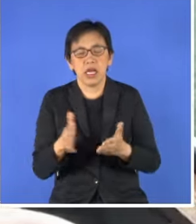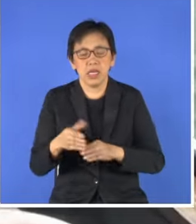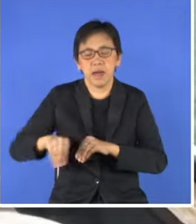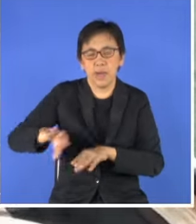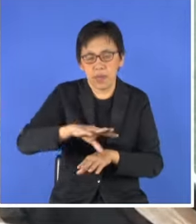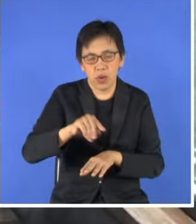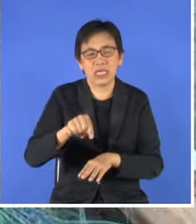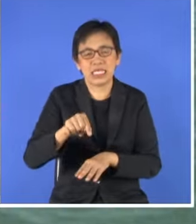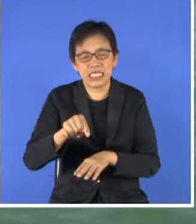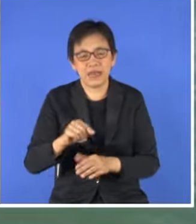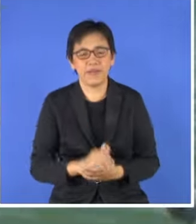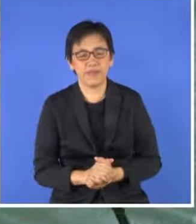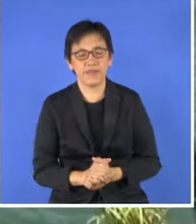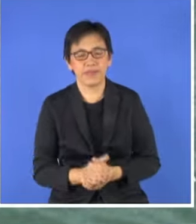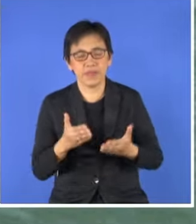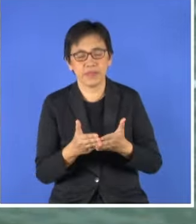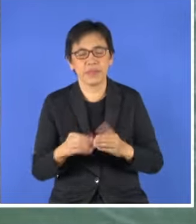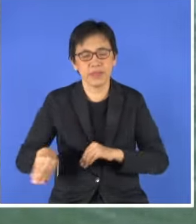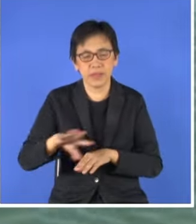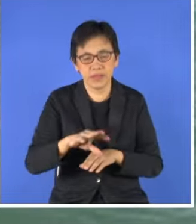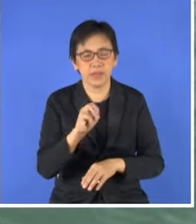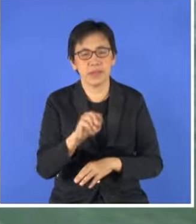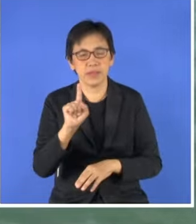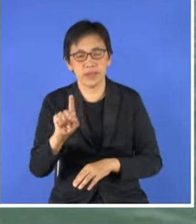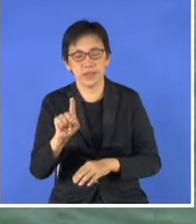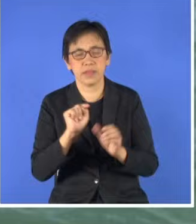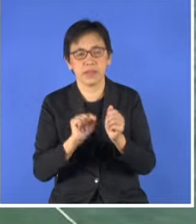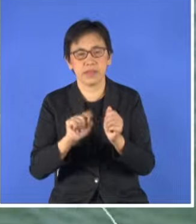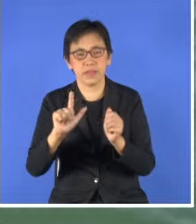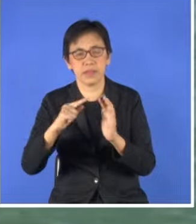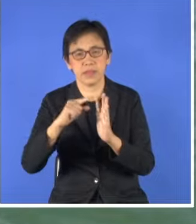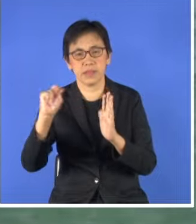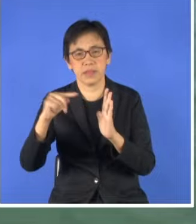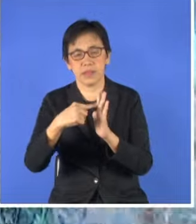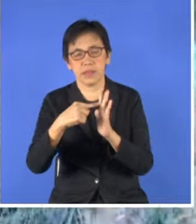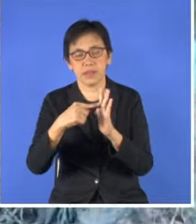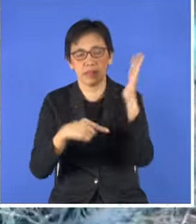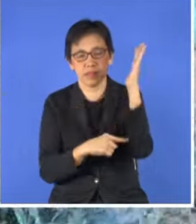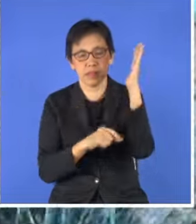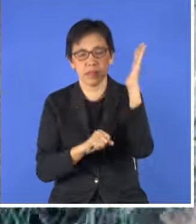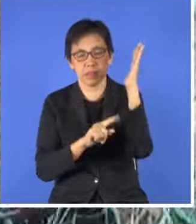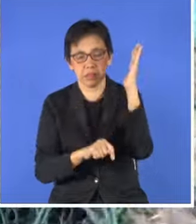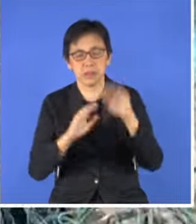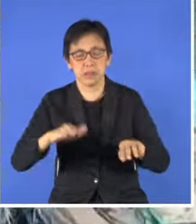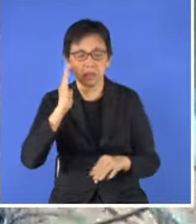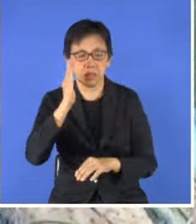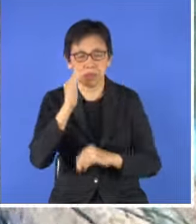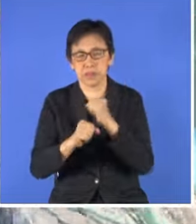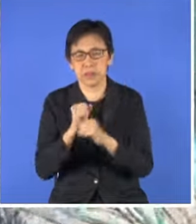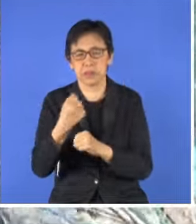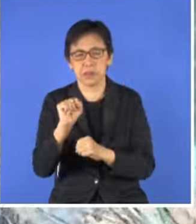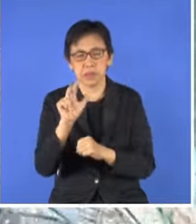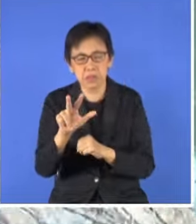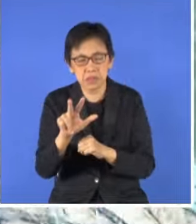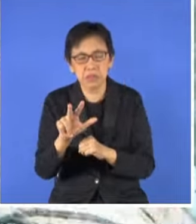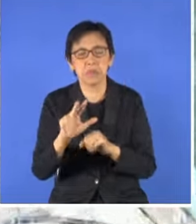7ลูกนี่ชื่อท่าเรือเขาอยู่ที่หมู่ที่ 1ตำบลปากน้อำเภอละงูจังหวัดสตูรหลังจากทราบว่ามีเด็กชายอายุแค่ 13ปี